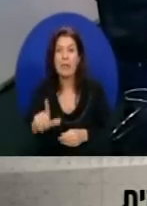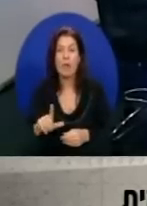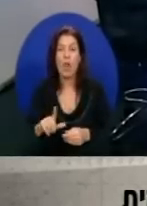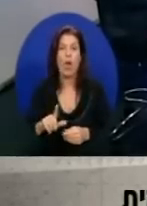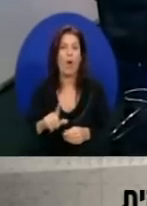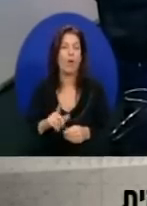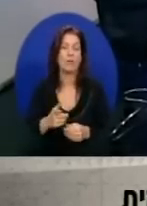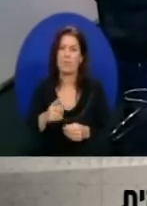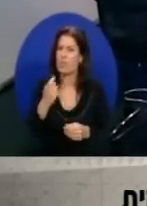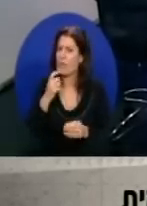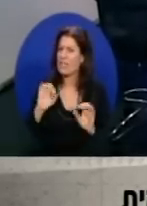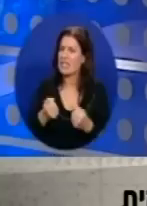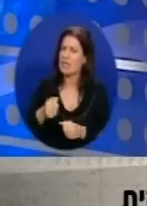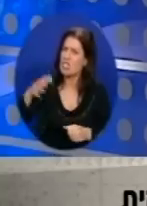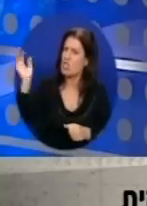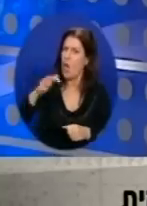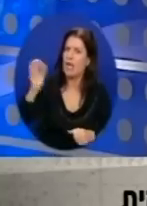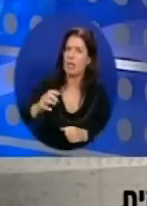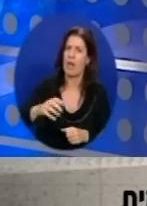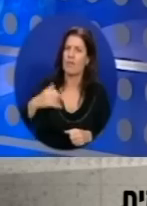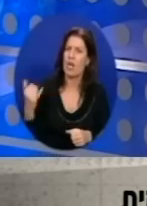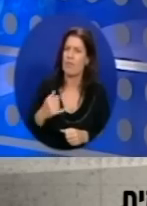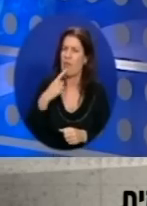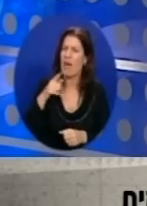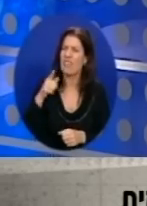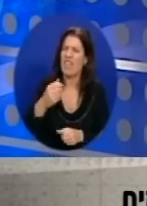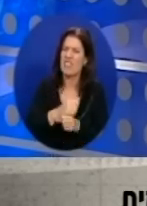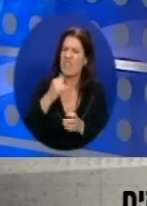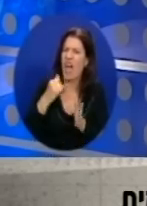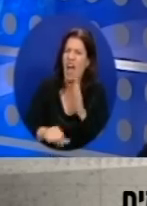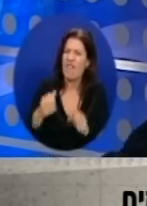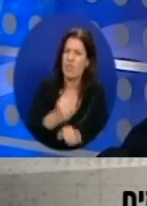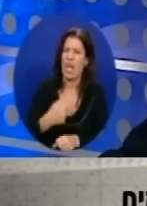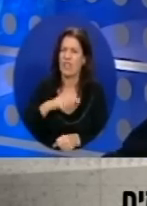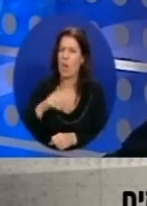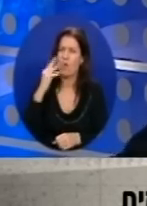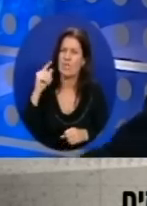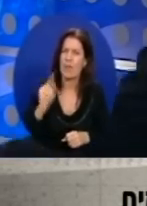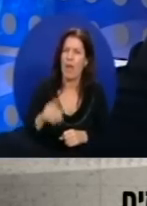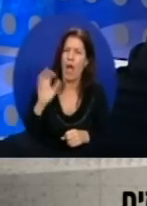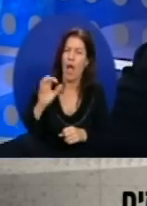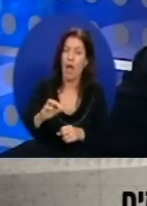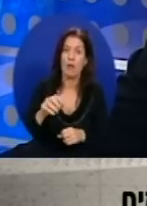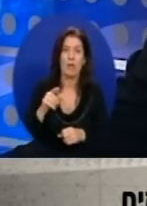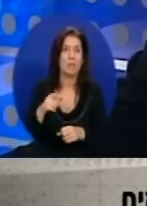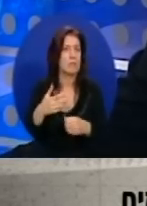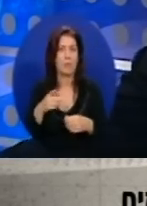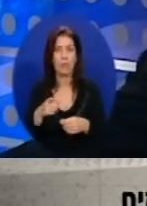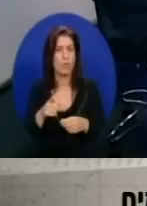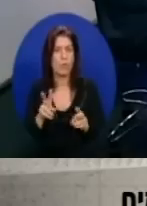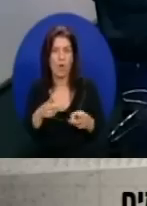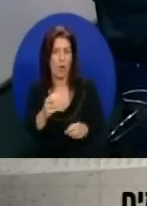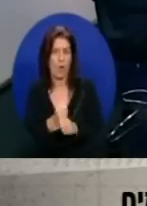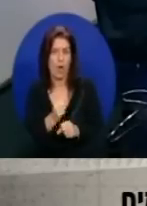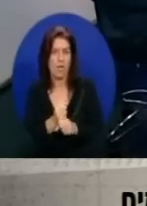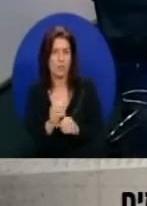הבוס צועק עליו פעם ביום, ואומר לו, שוב פעם עשית אחר העבודה, ושוב פעם אני לא מרוצה ממך, אין לו מה לעשות. הוא יכול לקום וללכת, אבל אז